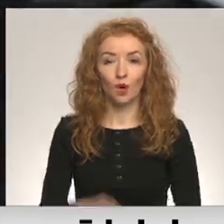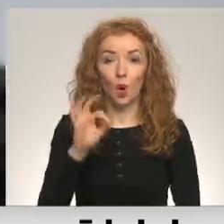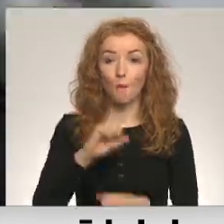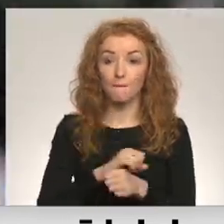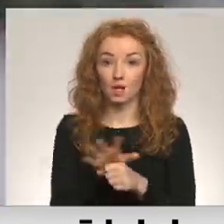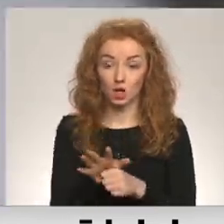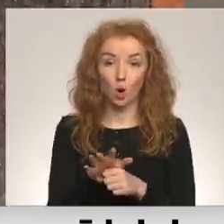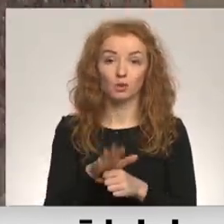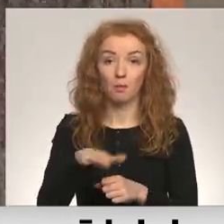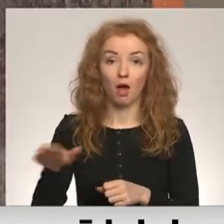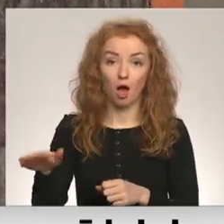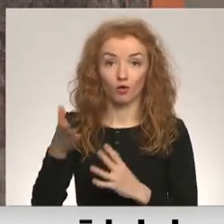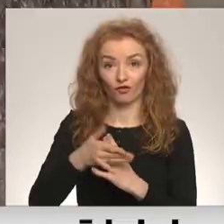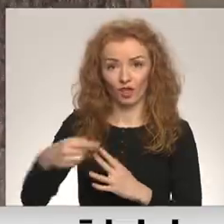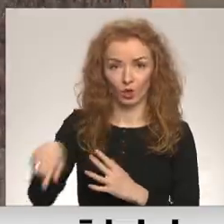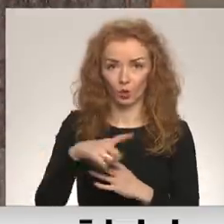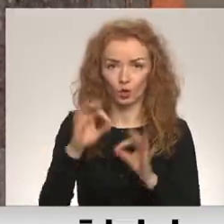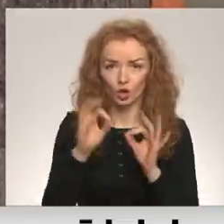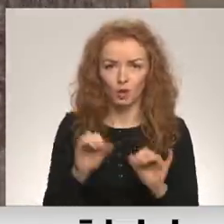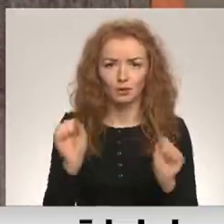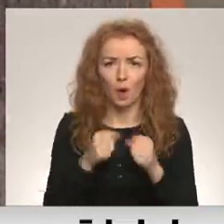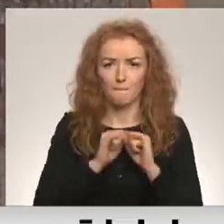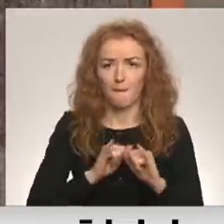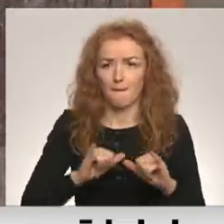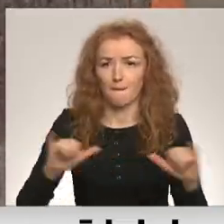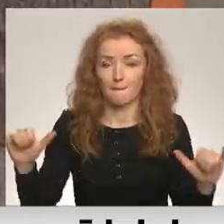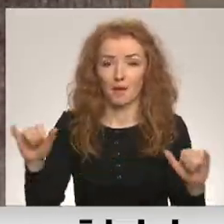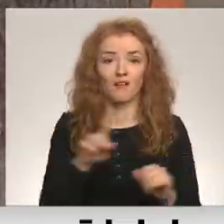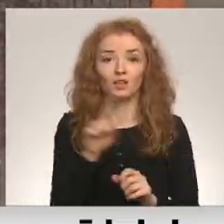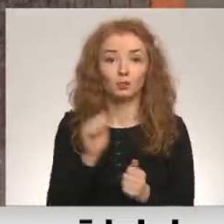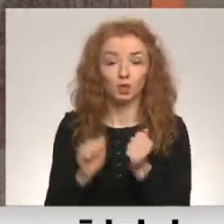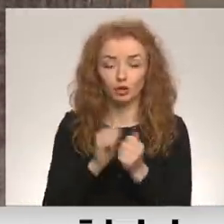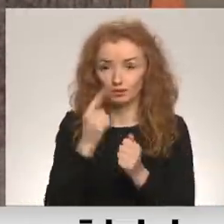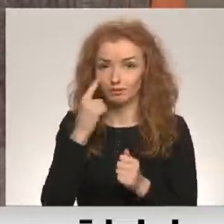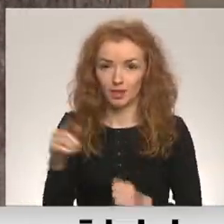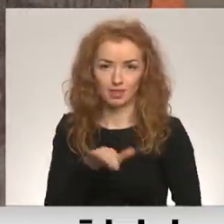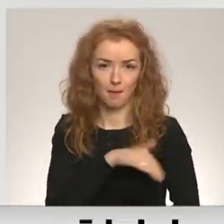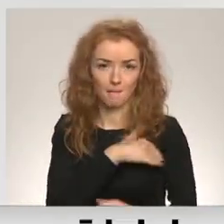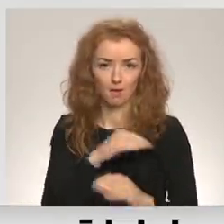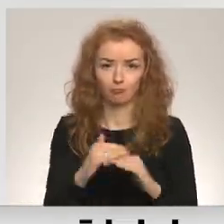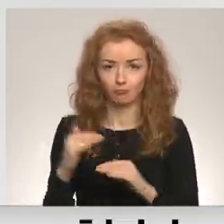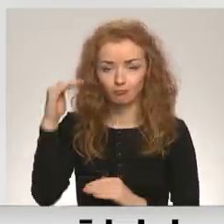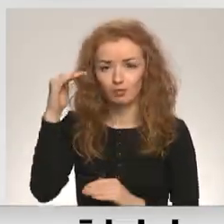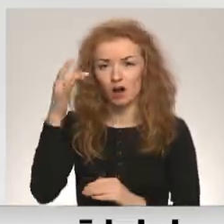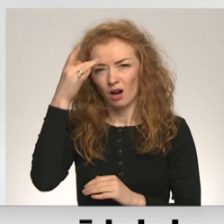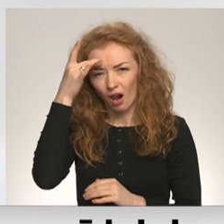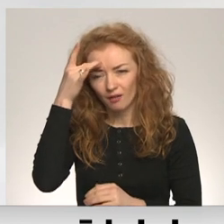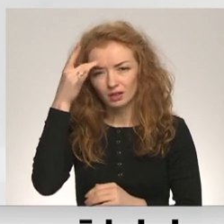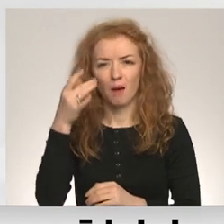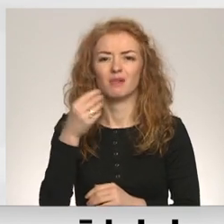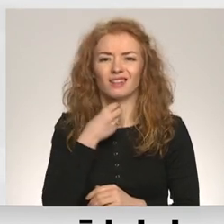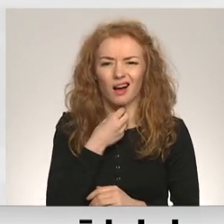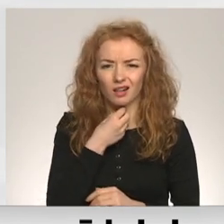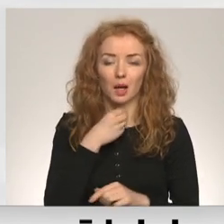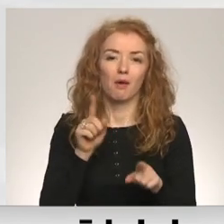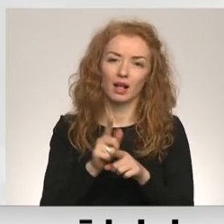Omikrons bērnu vidū izplatās strauji. Tā biežākās pazīmes ir paaugstināta temperatūra, kakla un galvas sāpes, arī